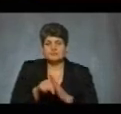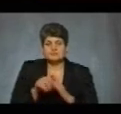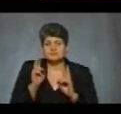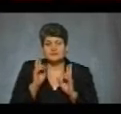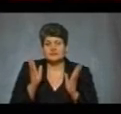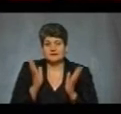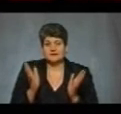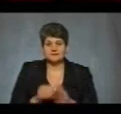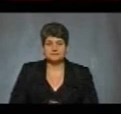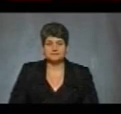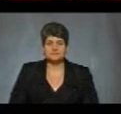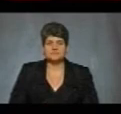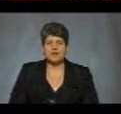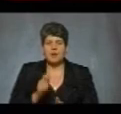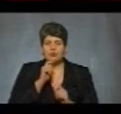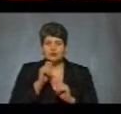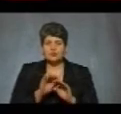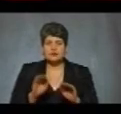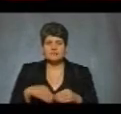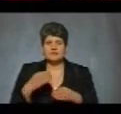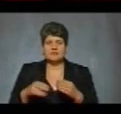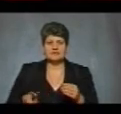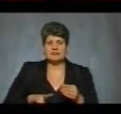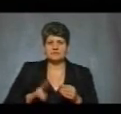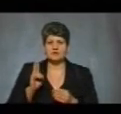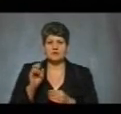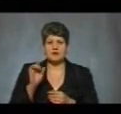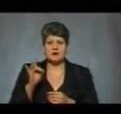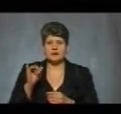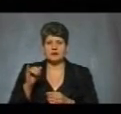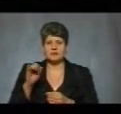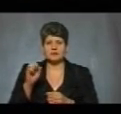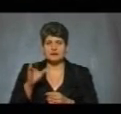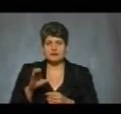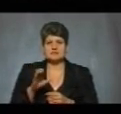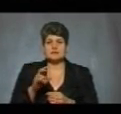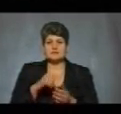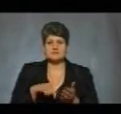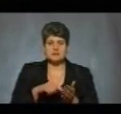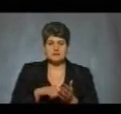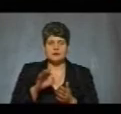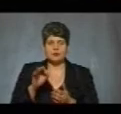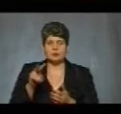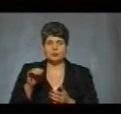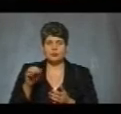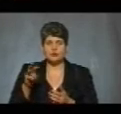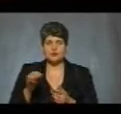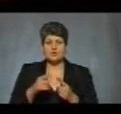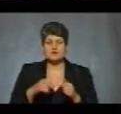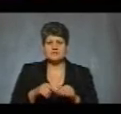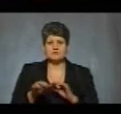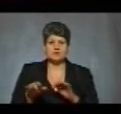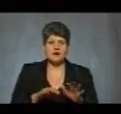сюрпризом для них. Подарунки дітям вручали директор Карітасу з міста Оломоуц Вацлав Кеперт та організатор акції